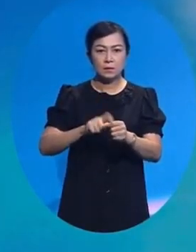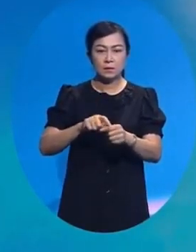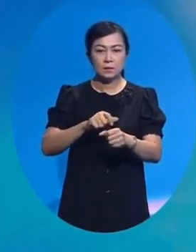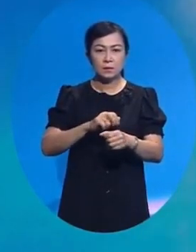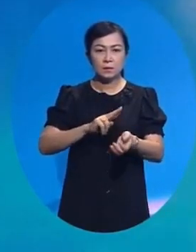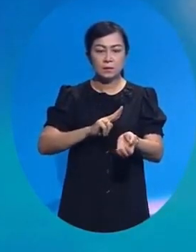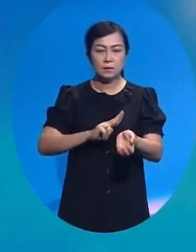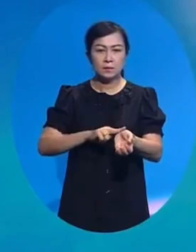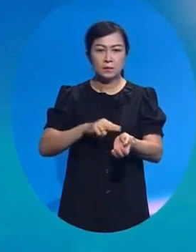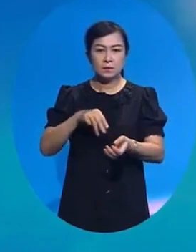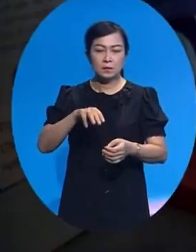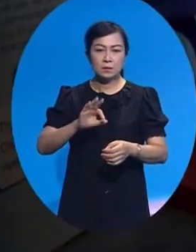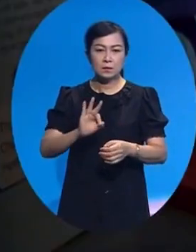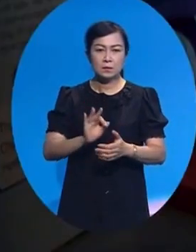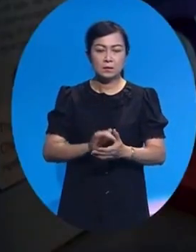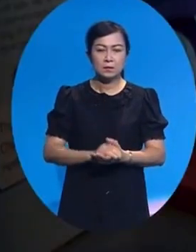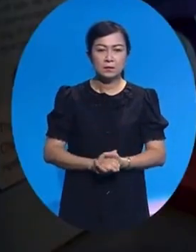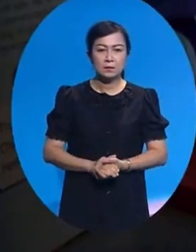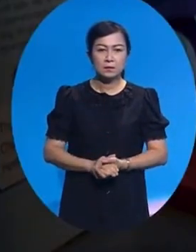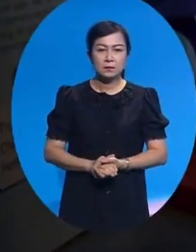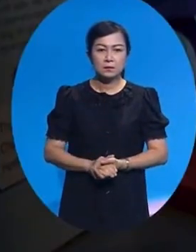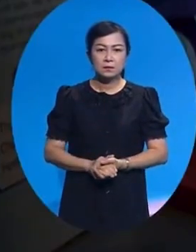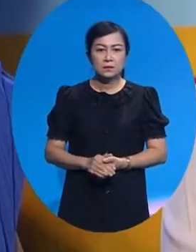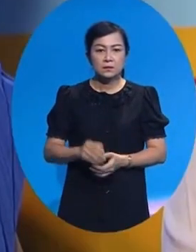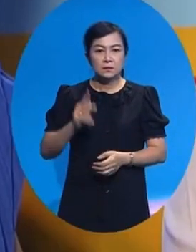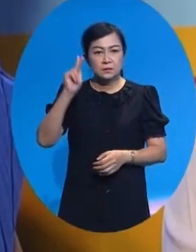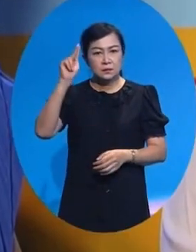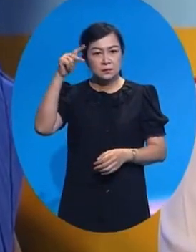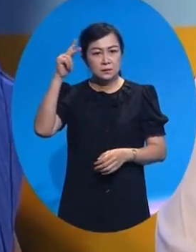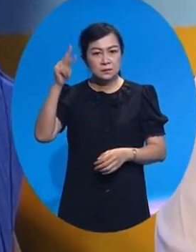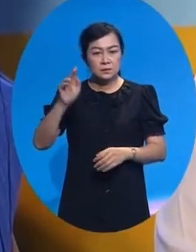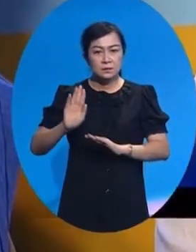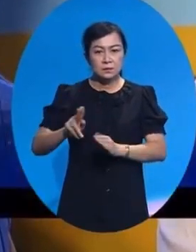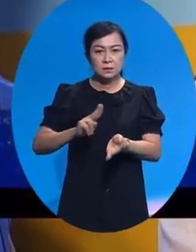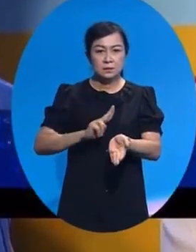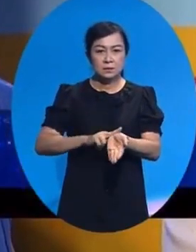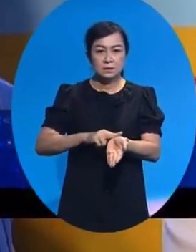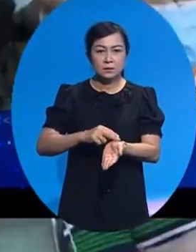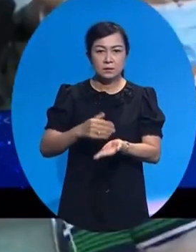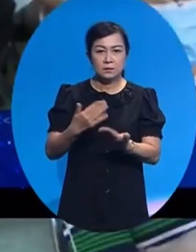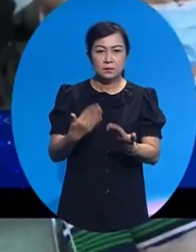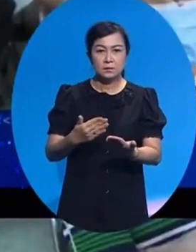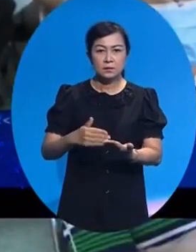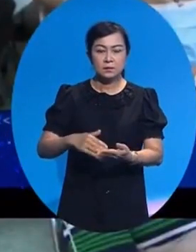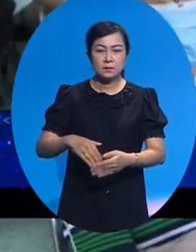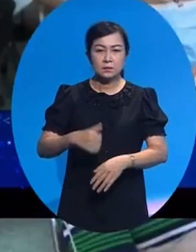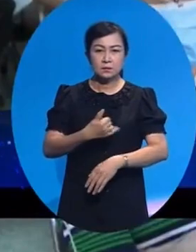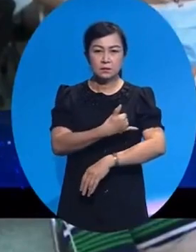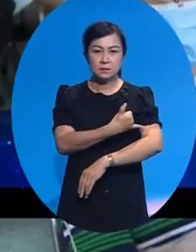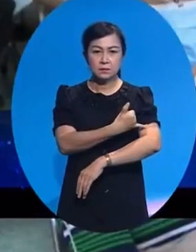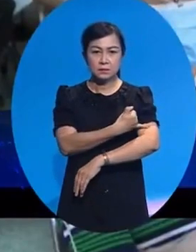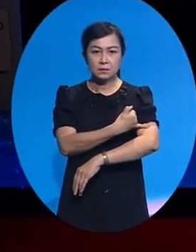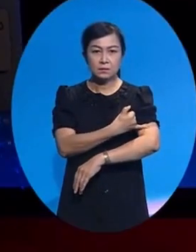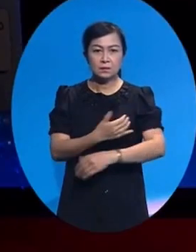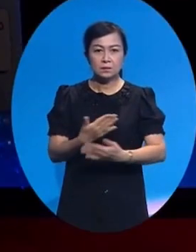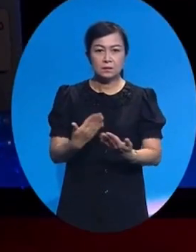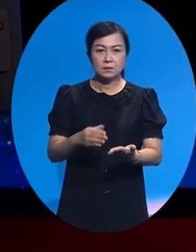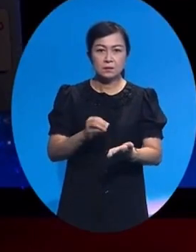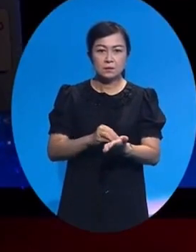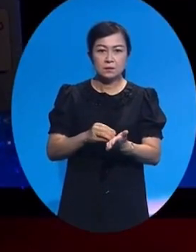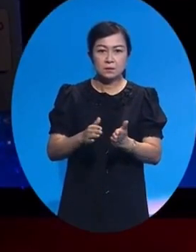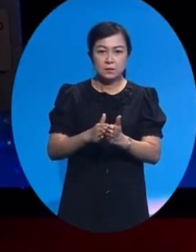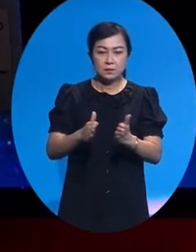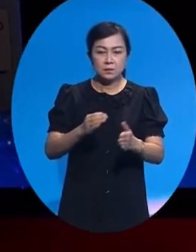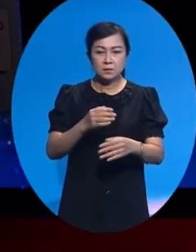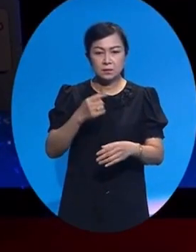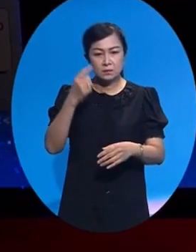người bệnh mãn tính. Một trong những phương pháp phòng bệnh tối ưu hiện nay chính là tiêm vaccine. Tuy nhiên, vẫn còn nhiều lầm